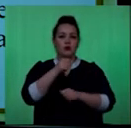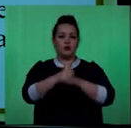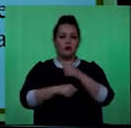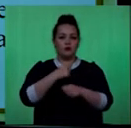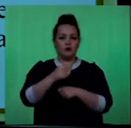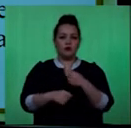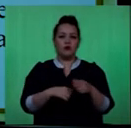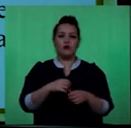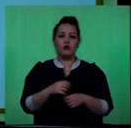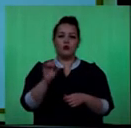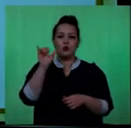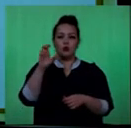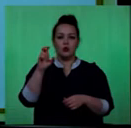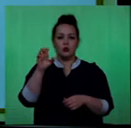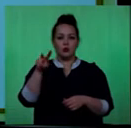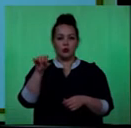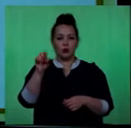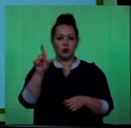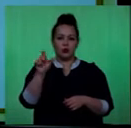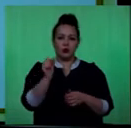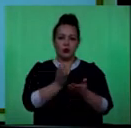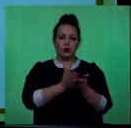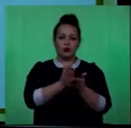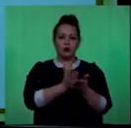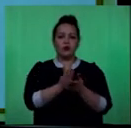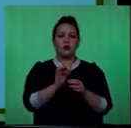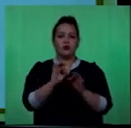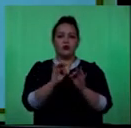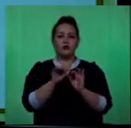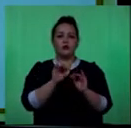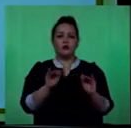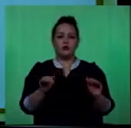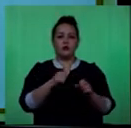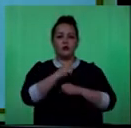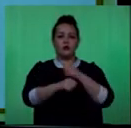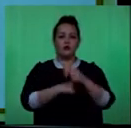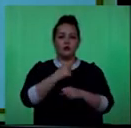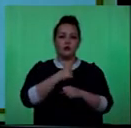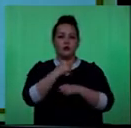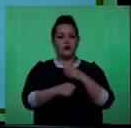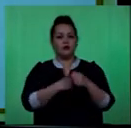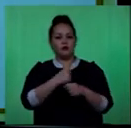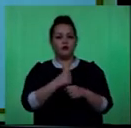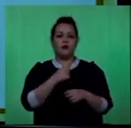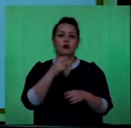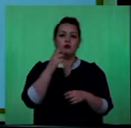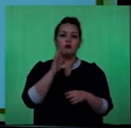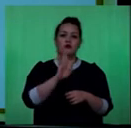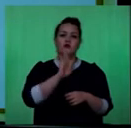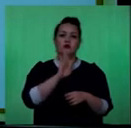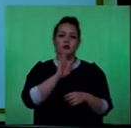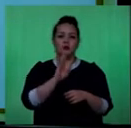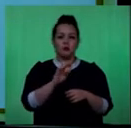услуга проверим ребята медведь медведица медвежата проверьте